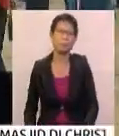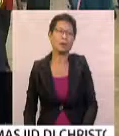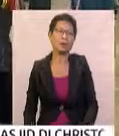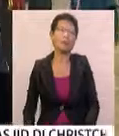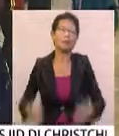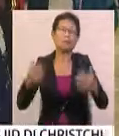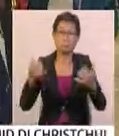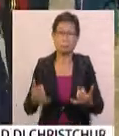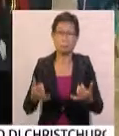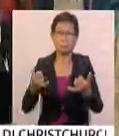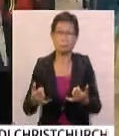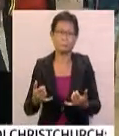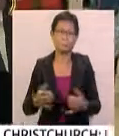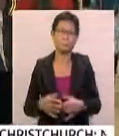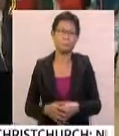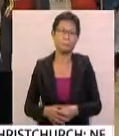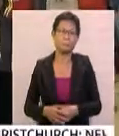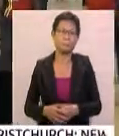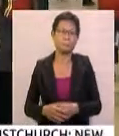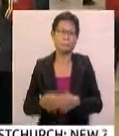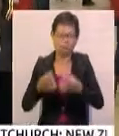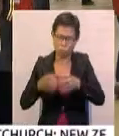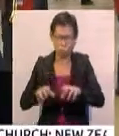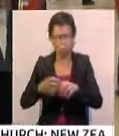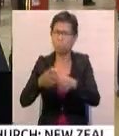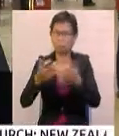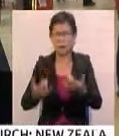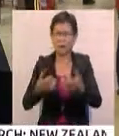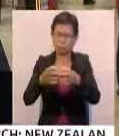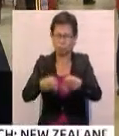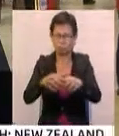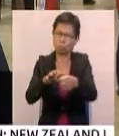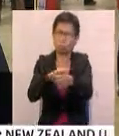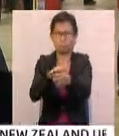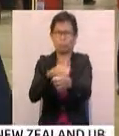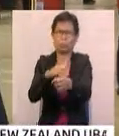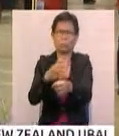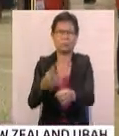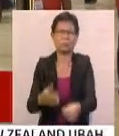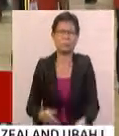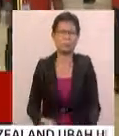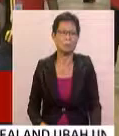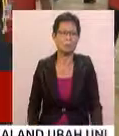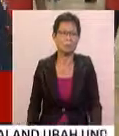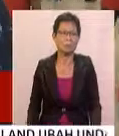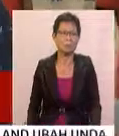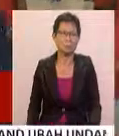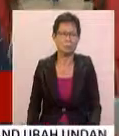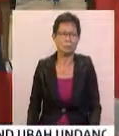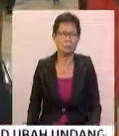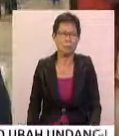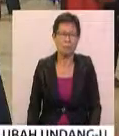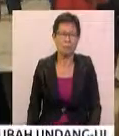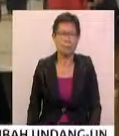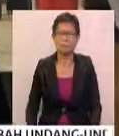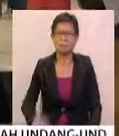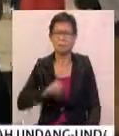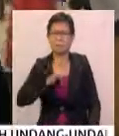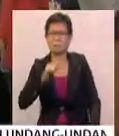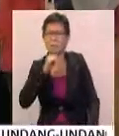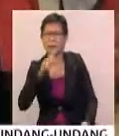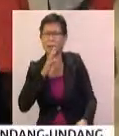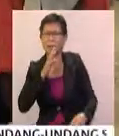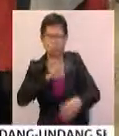sekarang adalah bekalan itu mencukupi Saya tidak istilahkan sehingga kata lambakkan kan